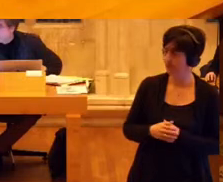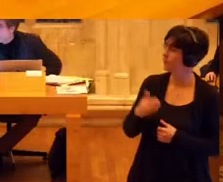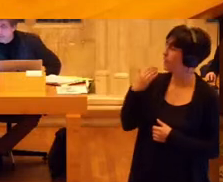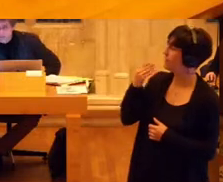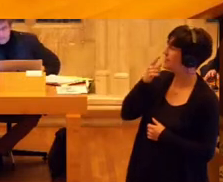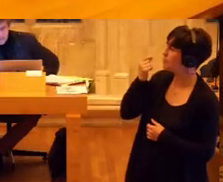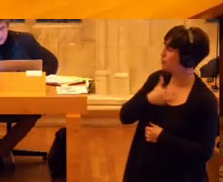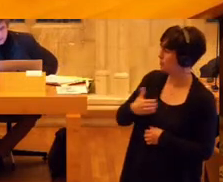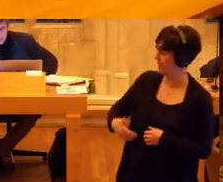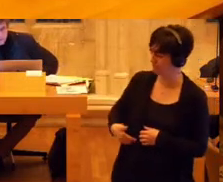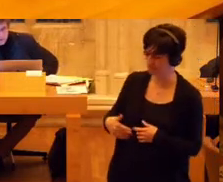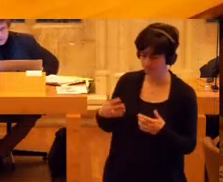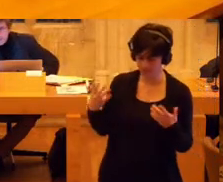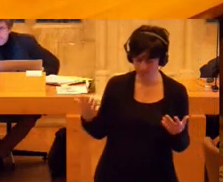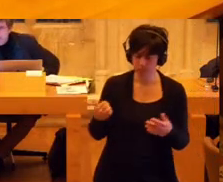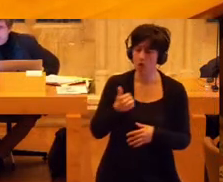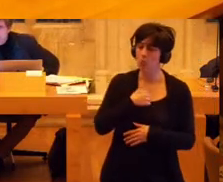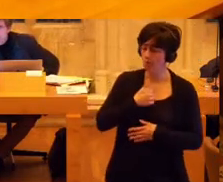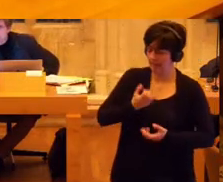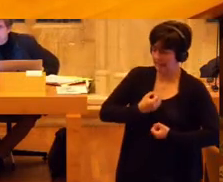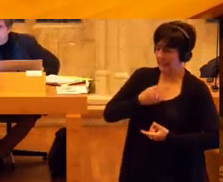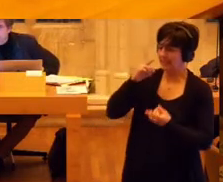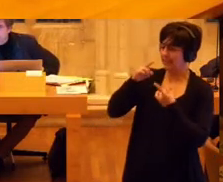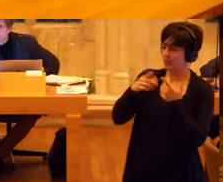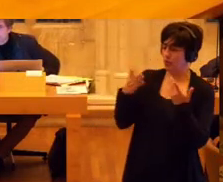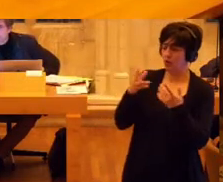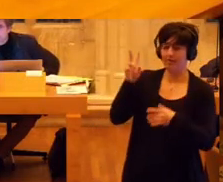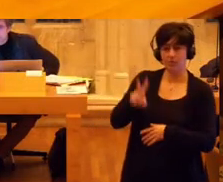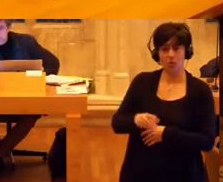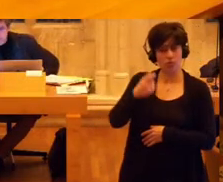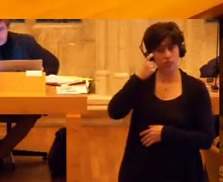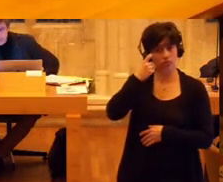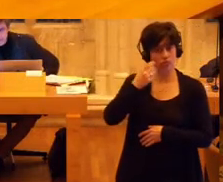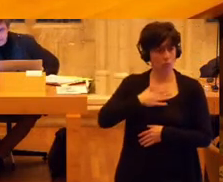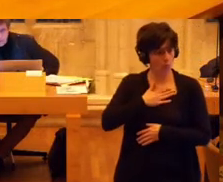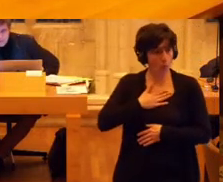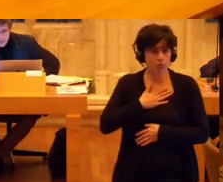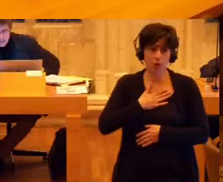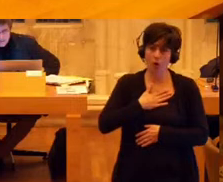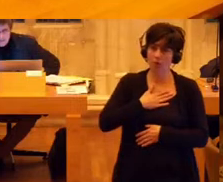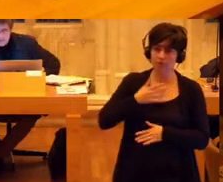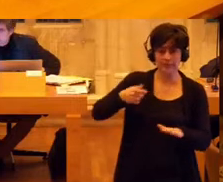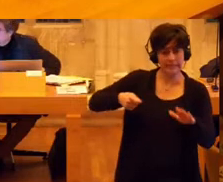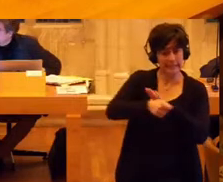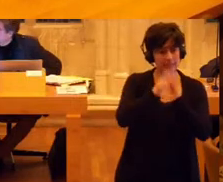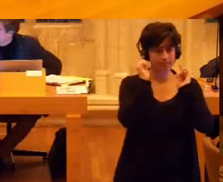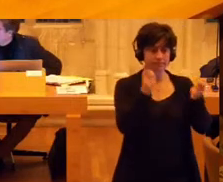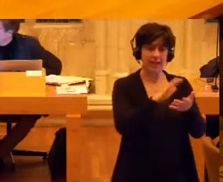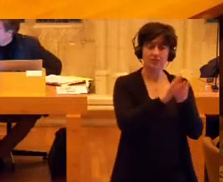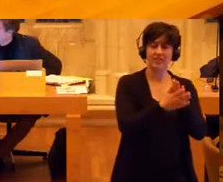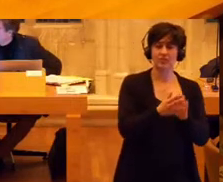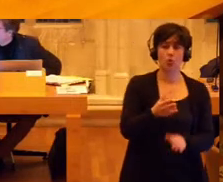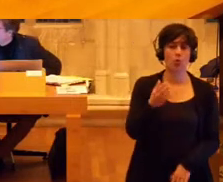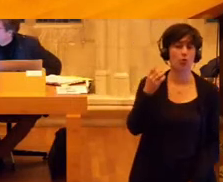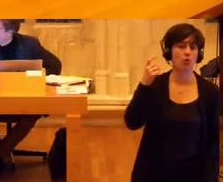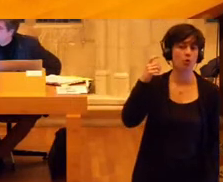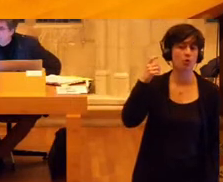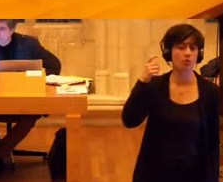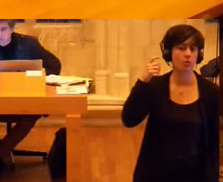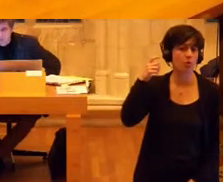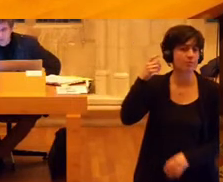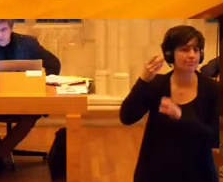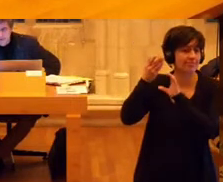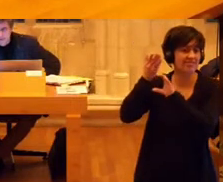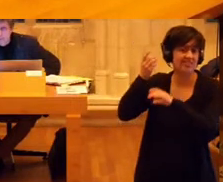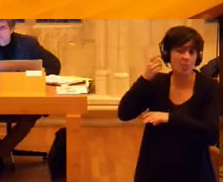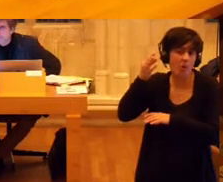Merci, monsieur le maire. Moi, je prenais la parole, puisque je suis content de voir qu'il y a une subvention qui est accordée à l'association Le Tympan. Mais je prenais surtout la parole